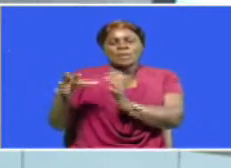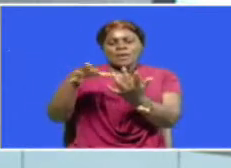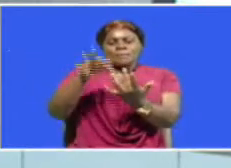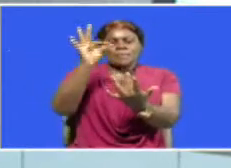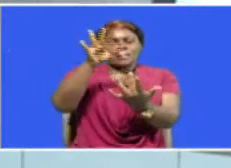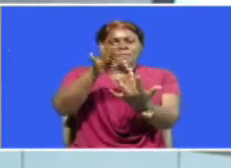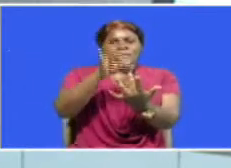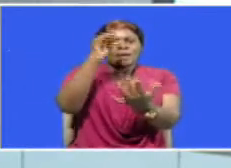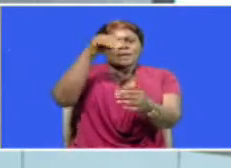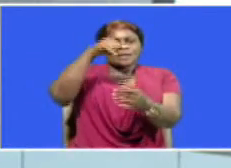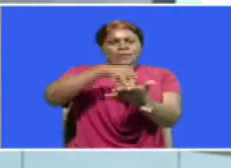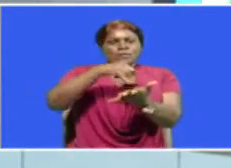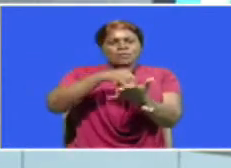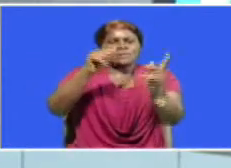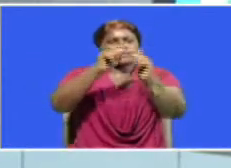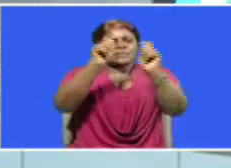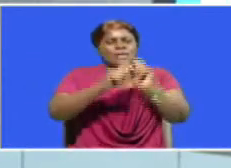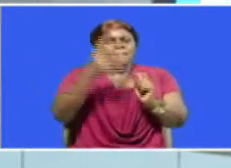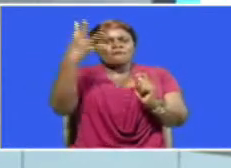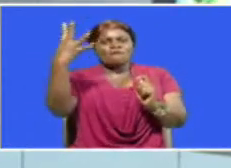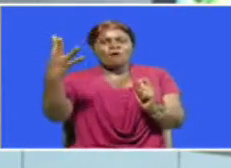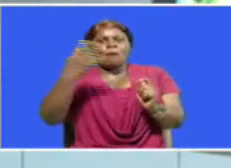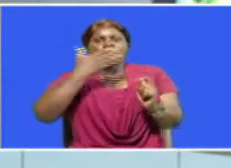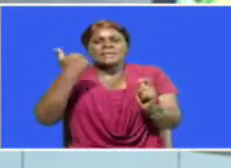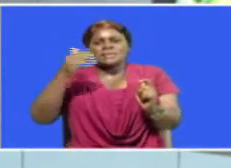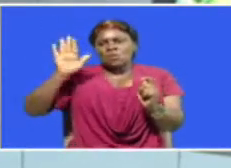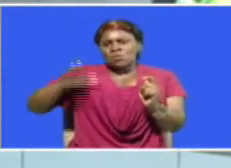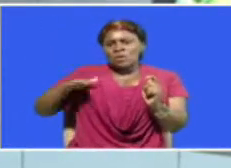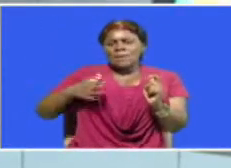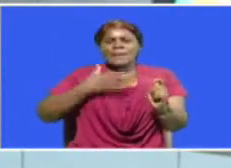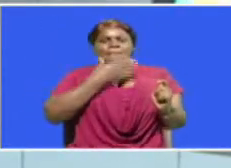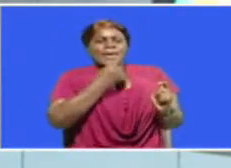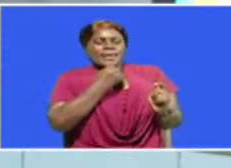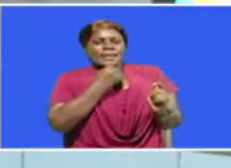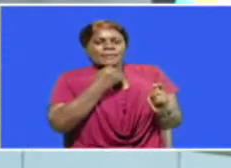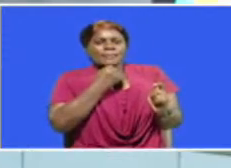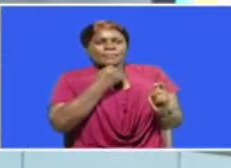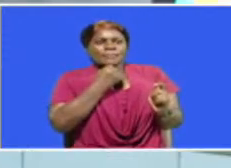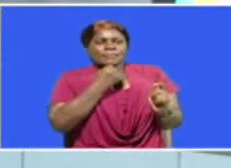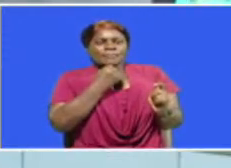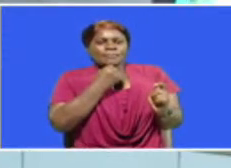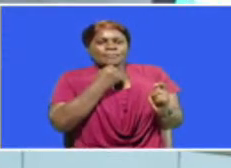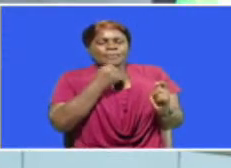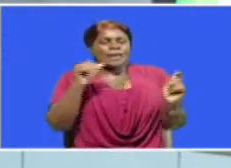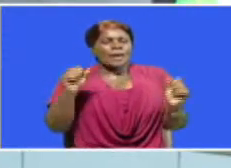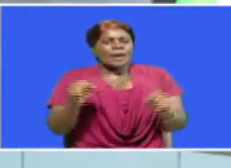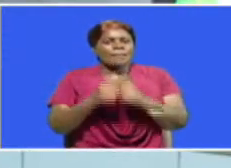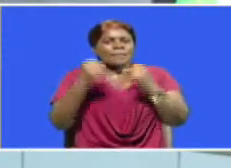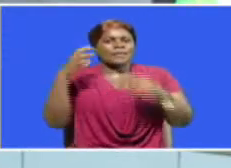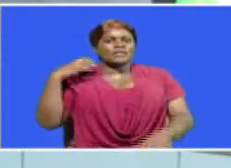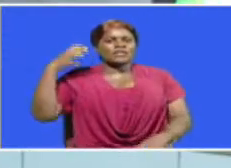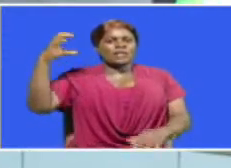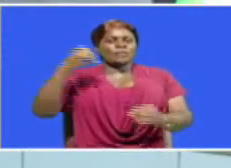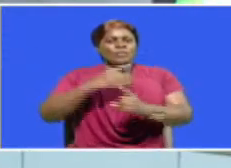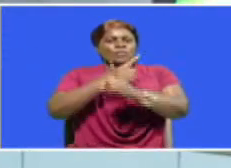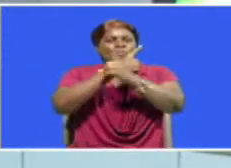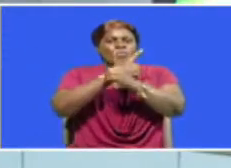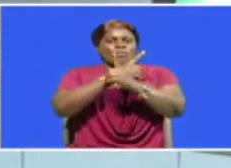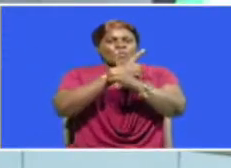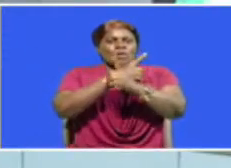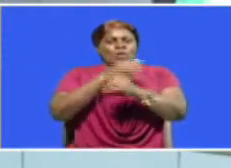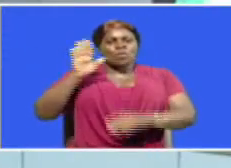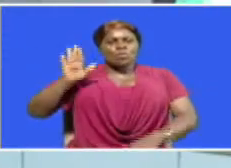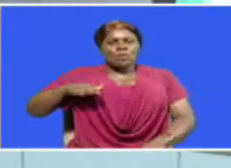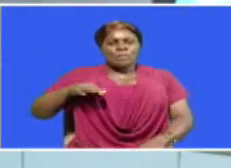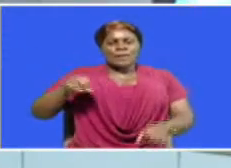huu ambao unahusisha timu nne bora upande wa wanawake na upande wa wanaume zilishuhudia mabingwa watetezi upande wa